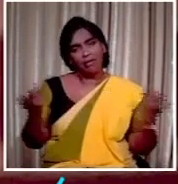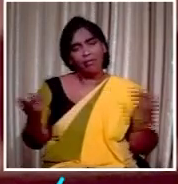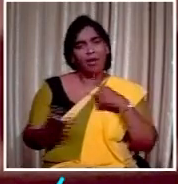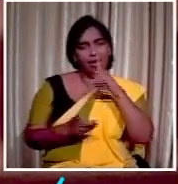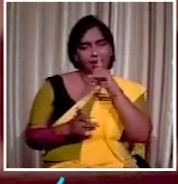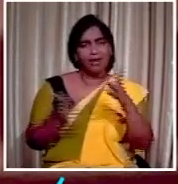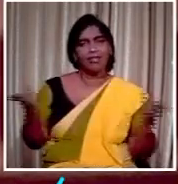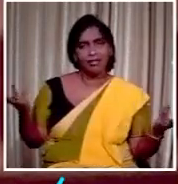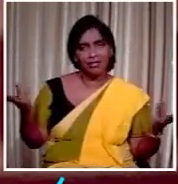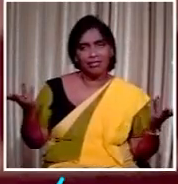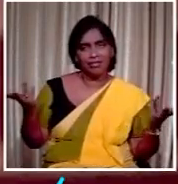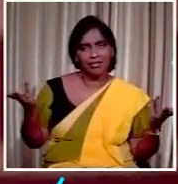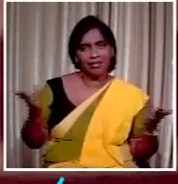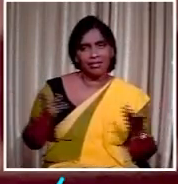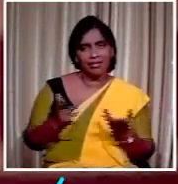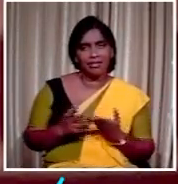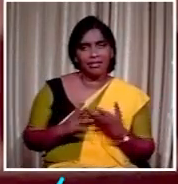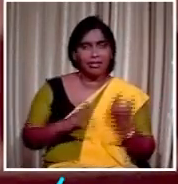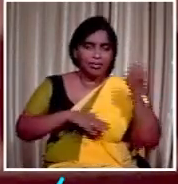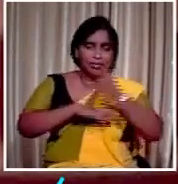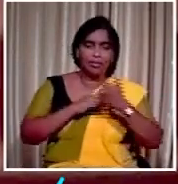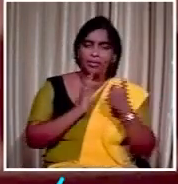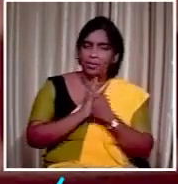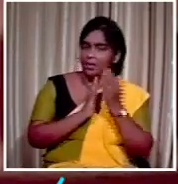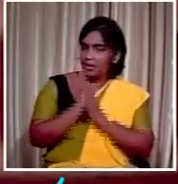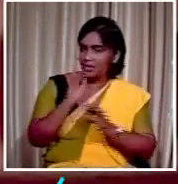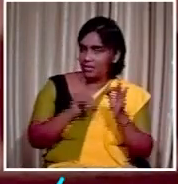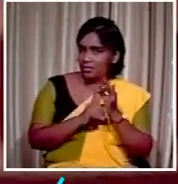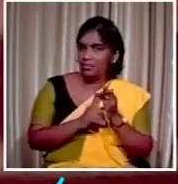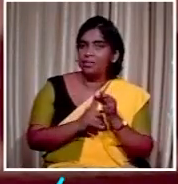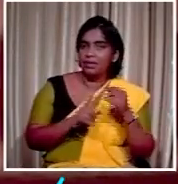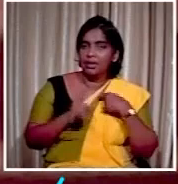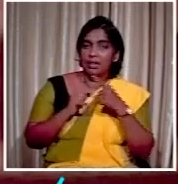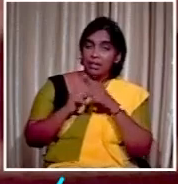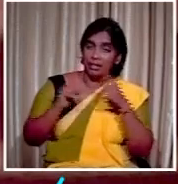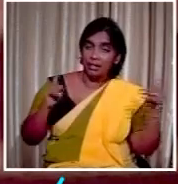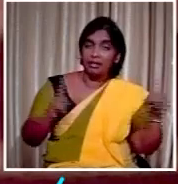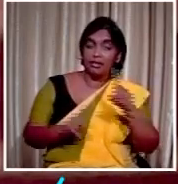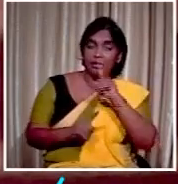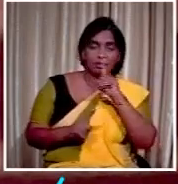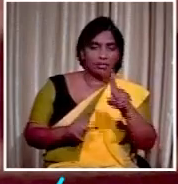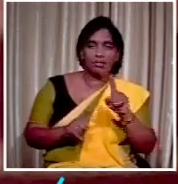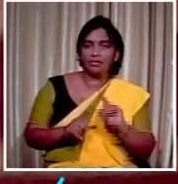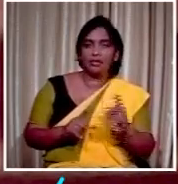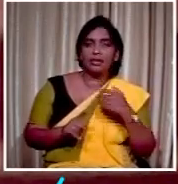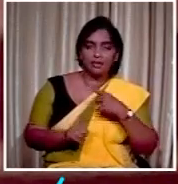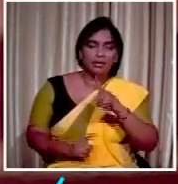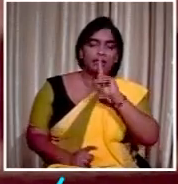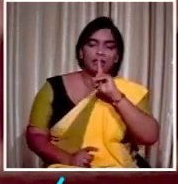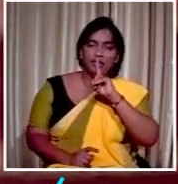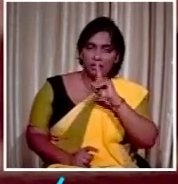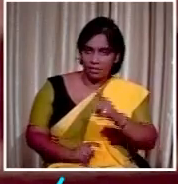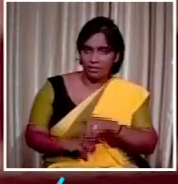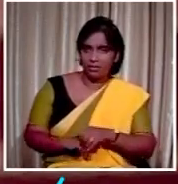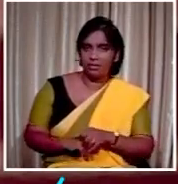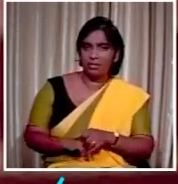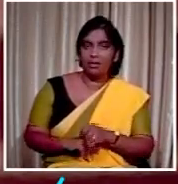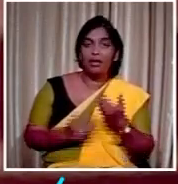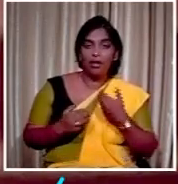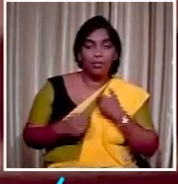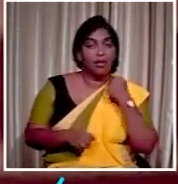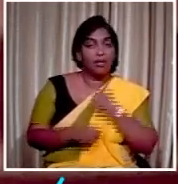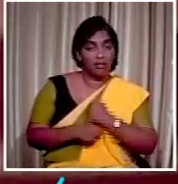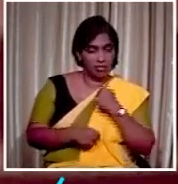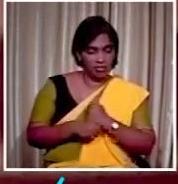අහන්නේ අනේ ගාය මුනුසන ඔබන මන්ත්‍රීතුමේනි මම දීර්ඝව කතා කරන වෙනුවට මම ඉල්ලීමක් කරනවා අපේ